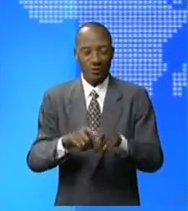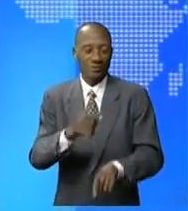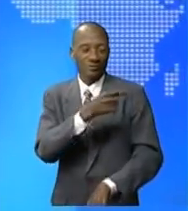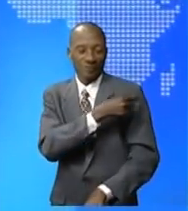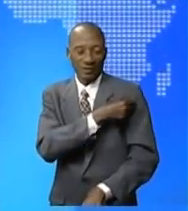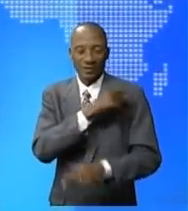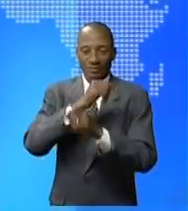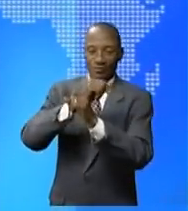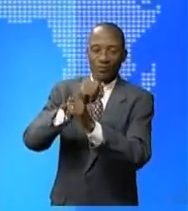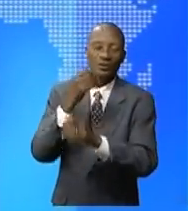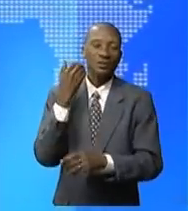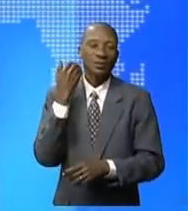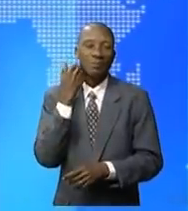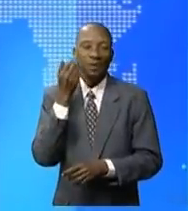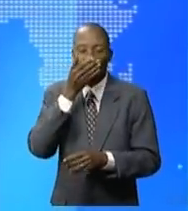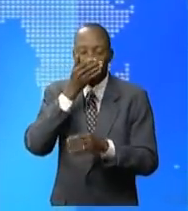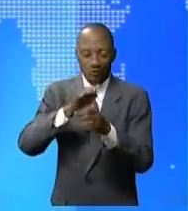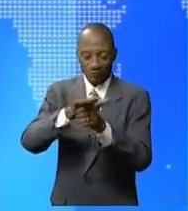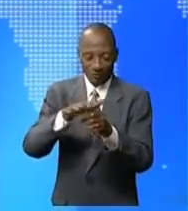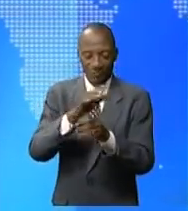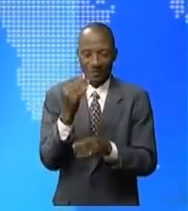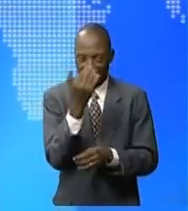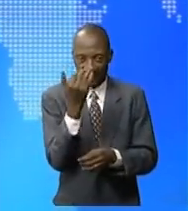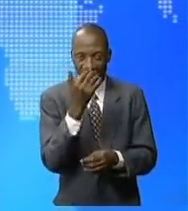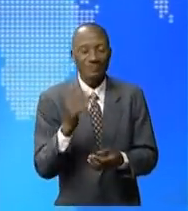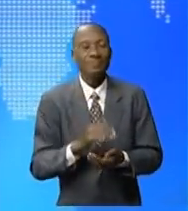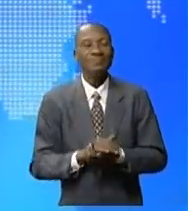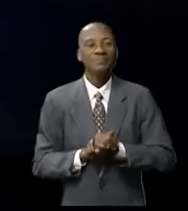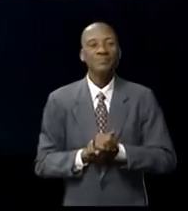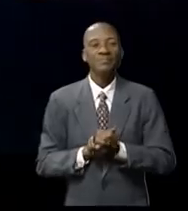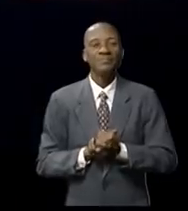les inviter à faire de même. Regardez.